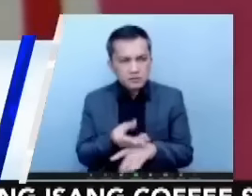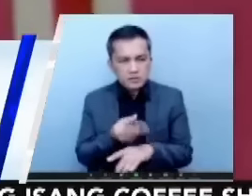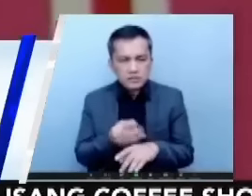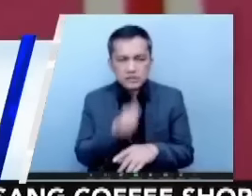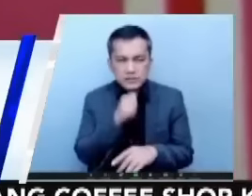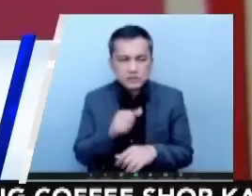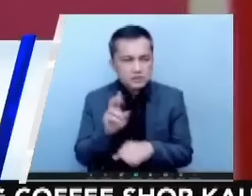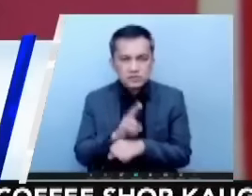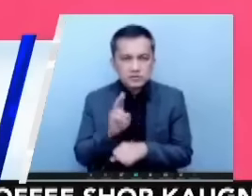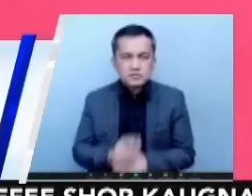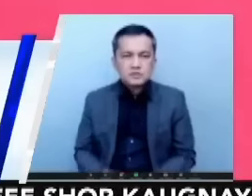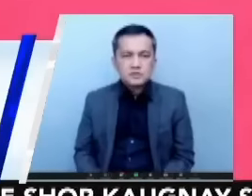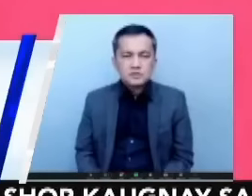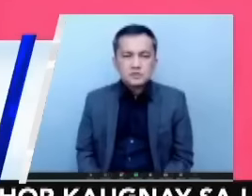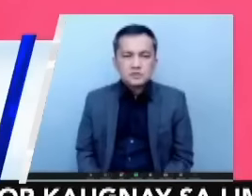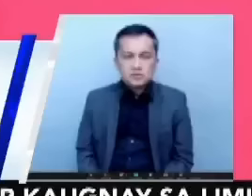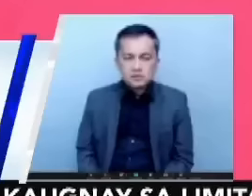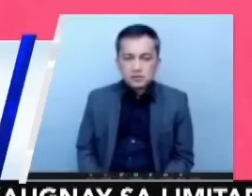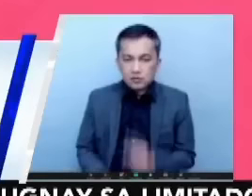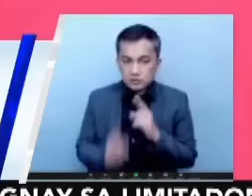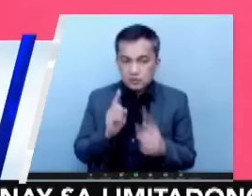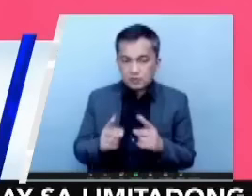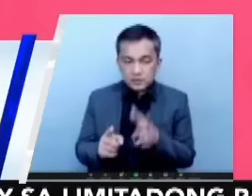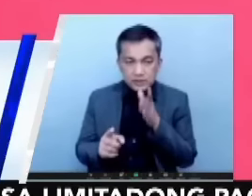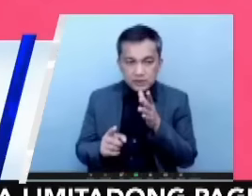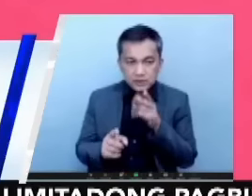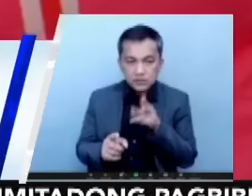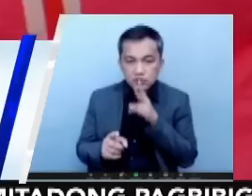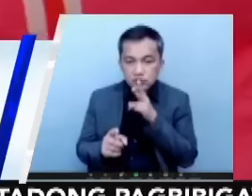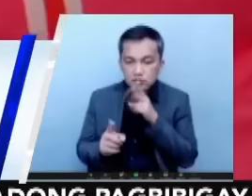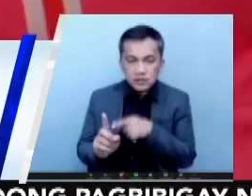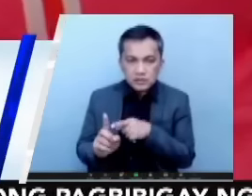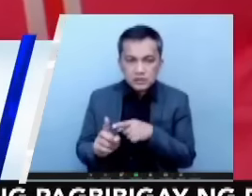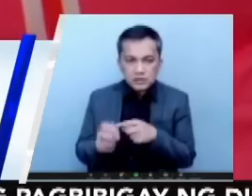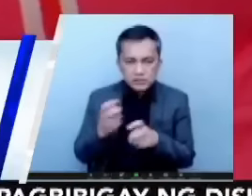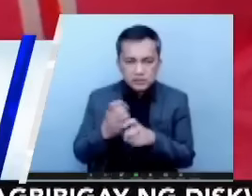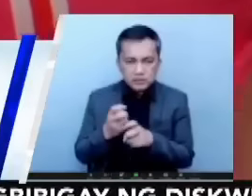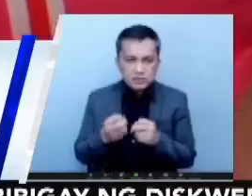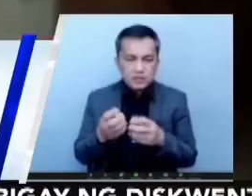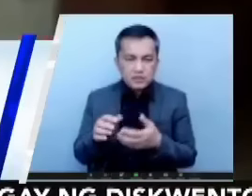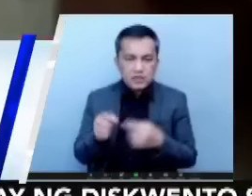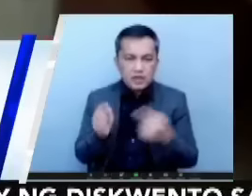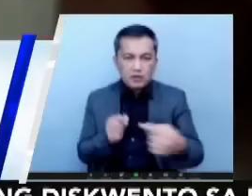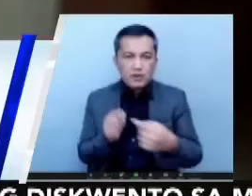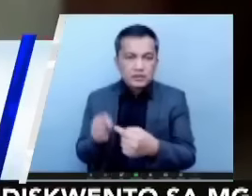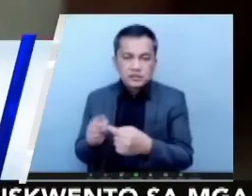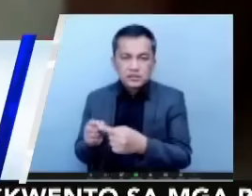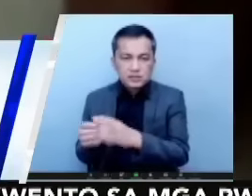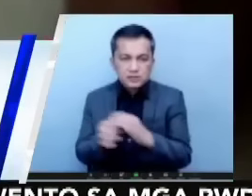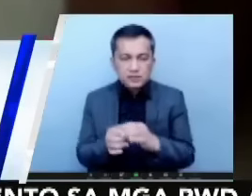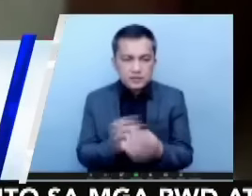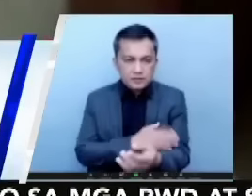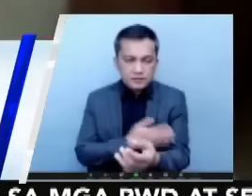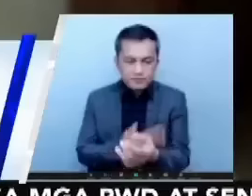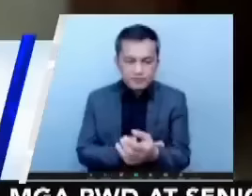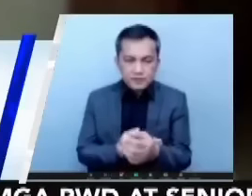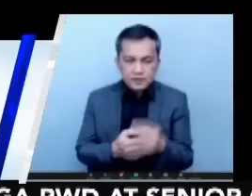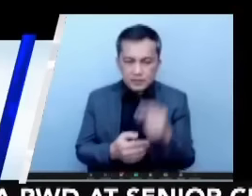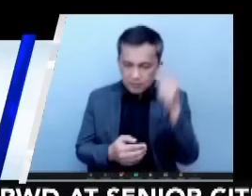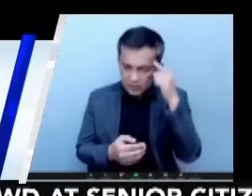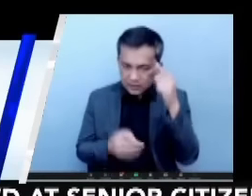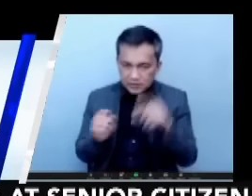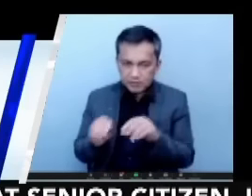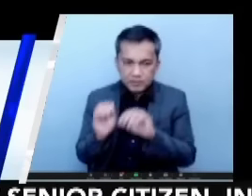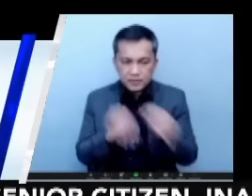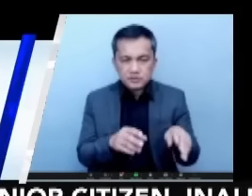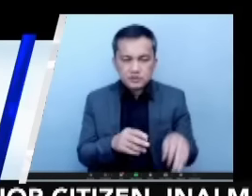ko rin ang ina ng suspect na nahihirapan raw dahil sa dami ng gulo na kinasangkutan ng anak na balak niyang ipasok sa pagamutan. Mas maganda